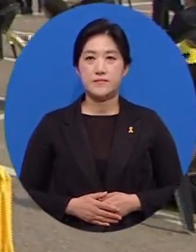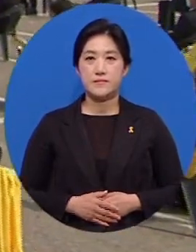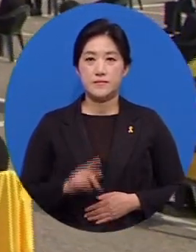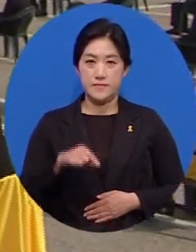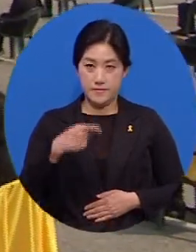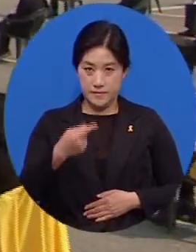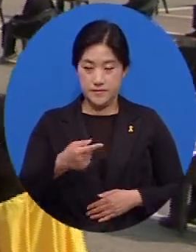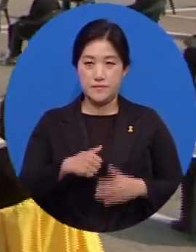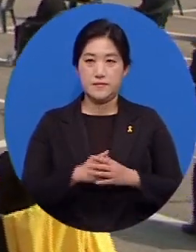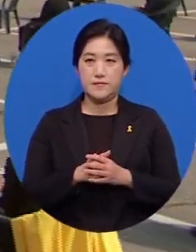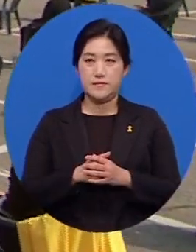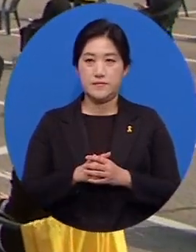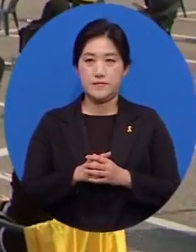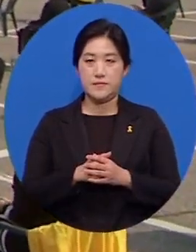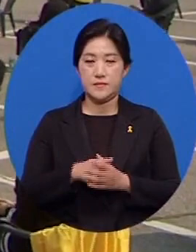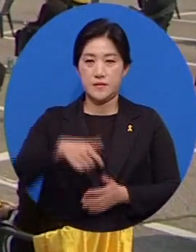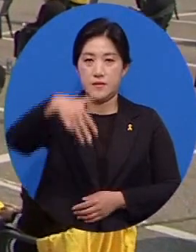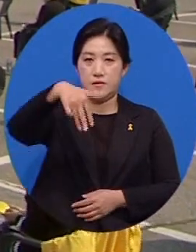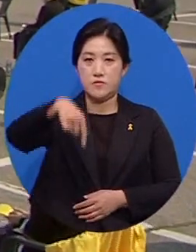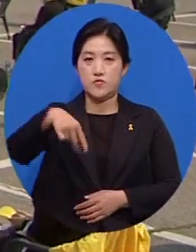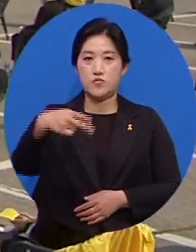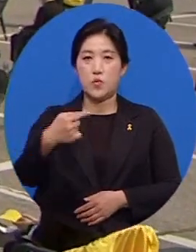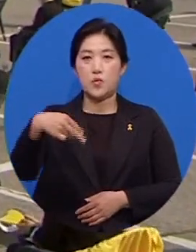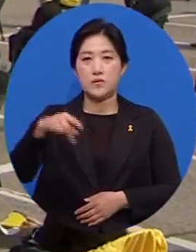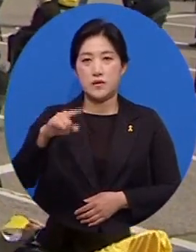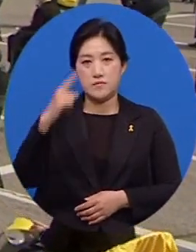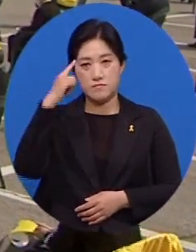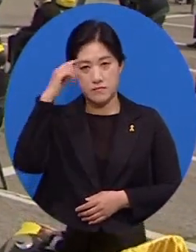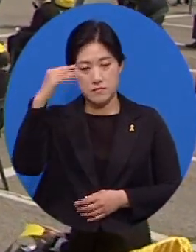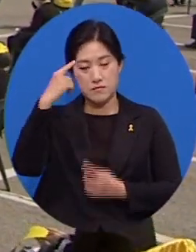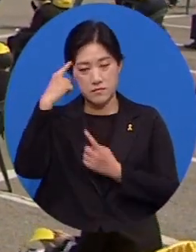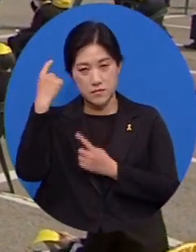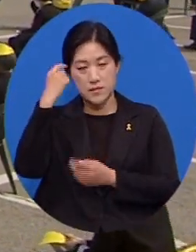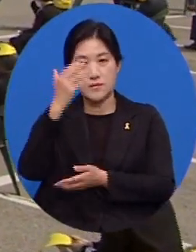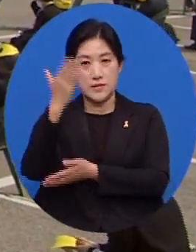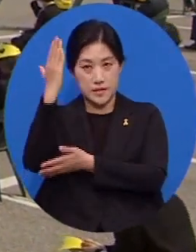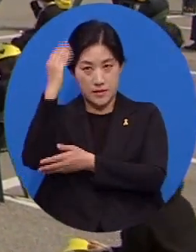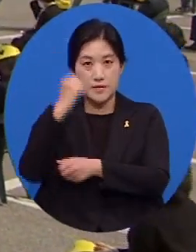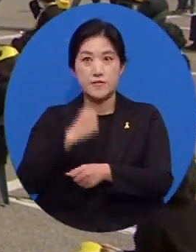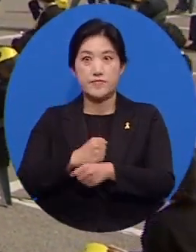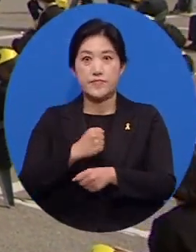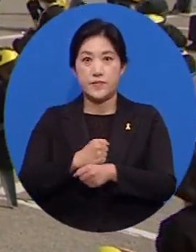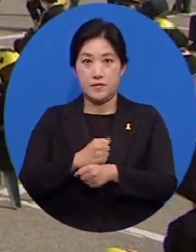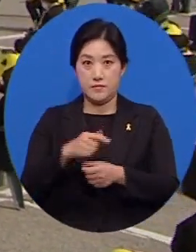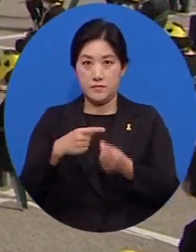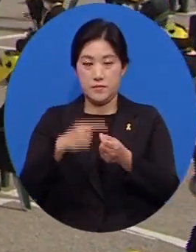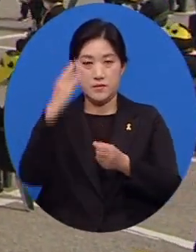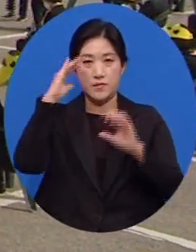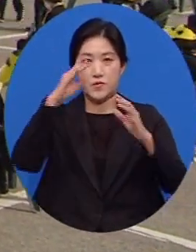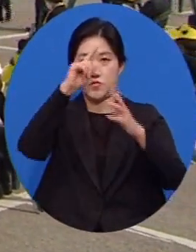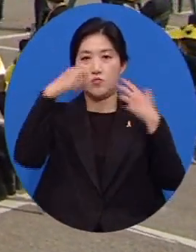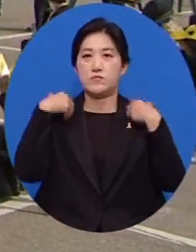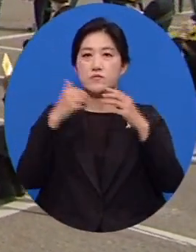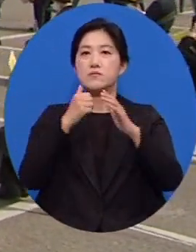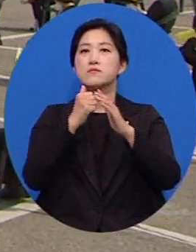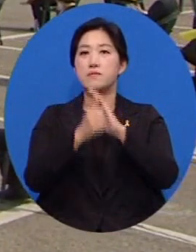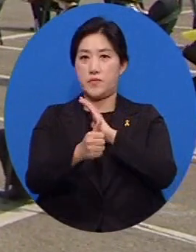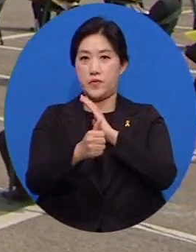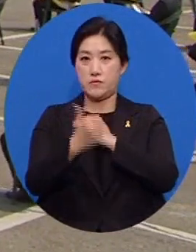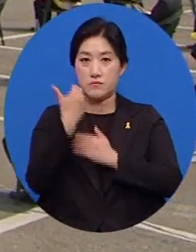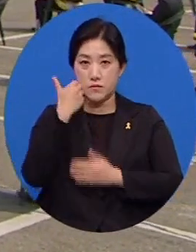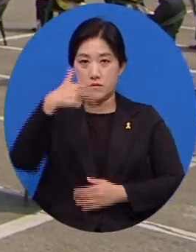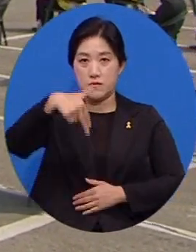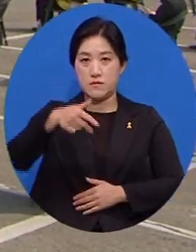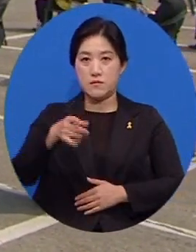다음은 추도사 순서입니다. 첫 번째로 대한민국 정부를 대표해서